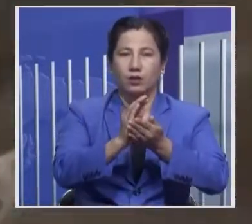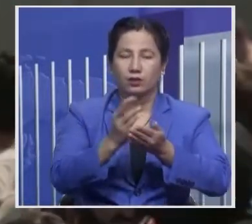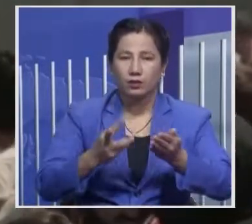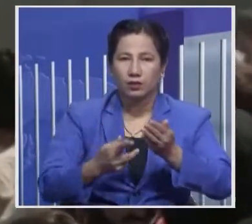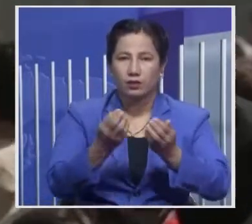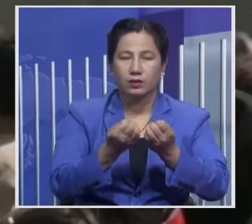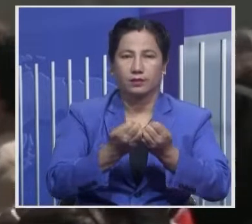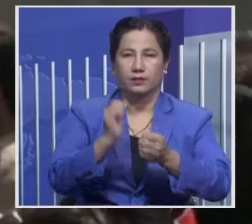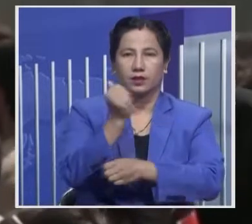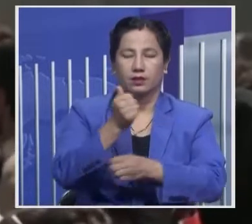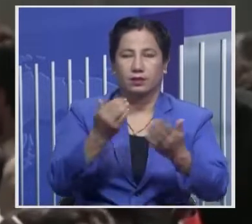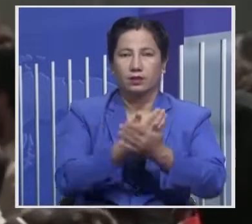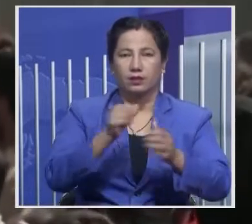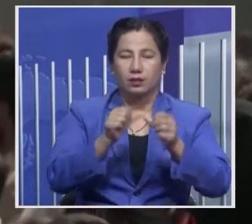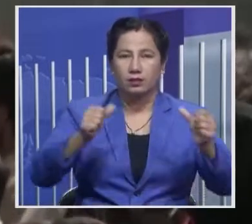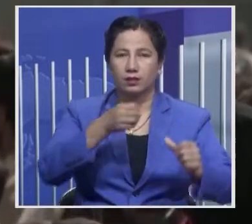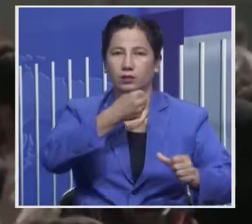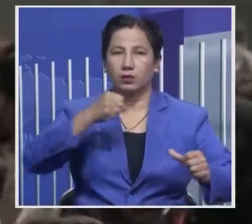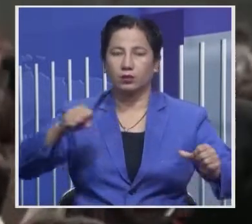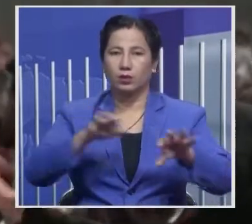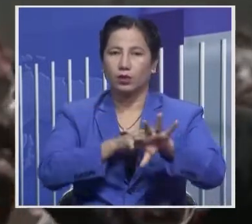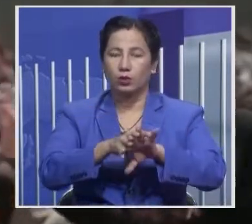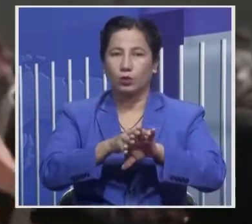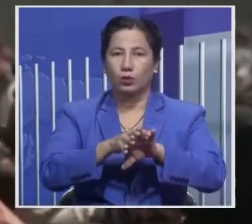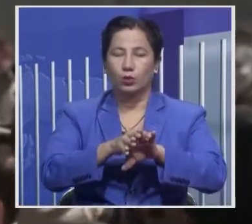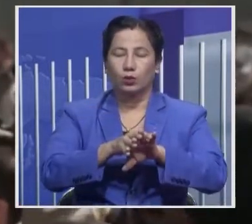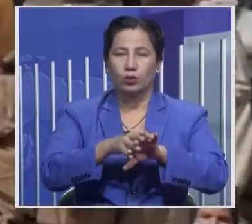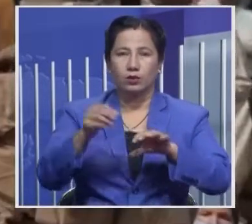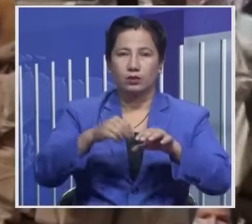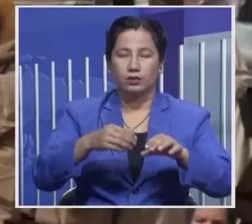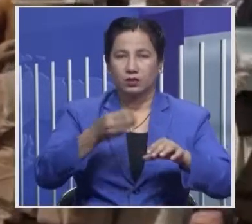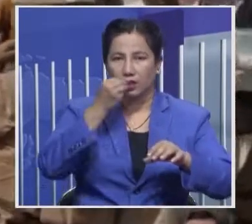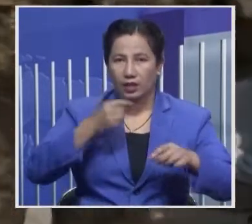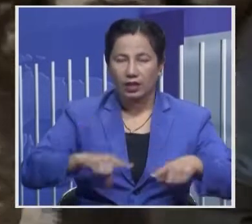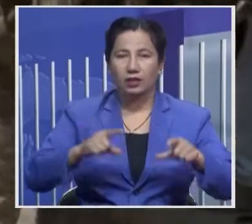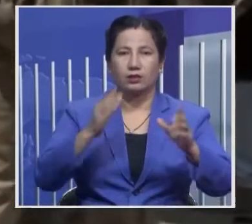गरेका छन्। राष्ट्रसङ्घका अनुसार अफगानिस्तानको ठूलो जनसङ्ख्या भोकमरीको जोखिममा रहेको छ।